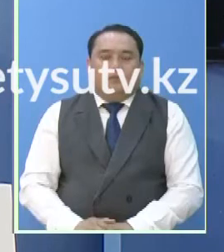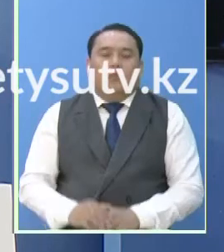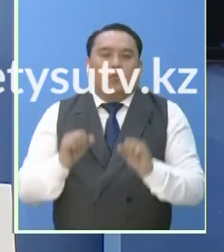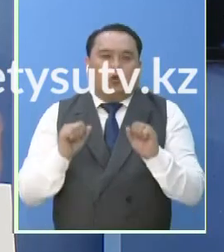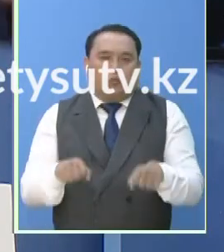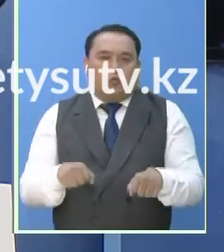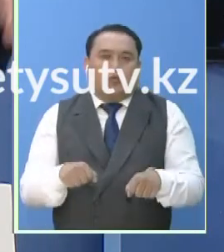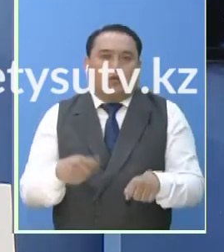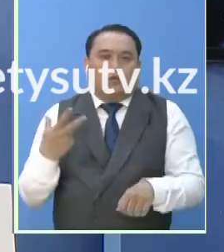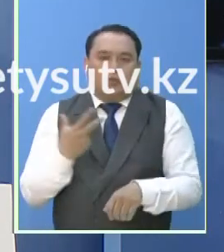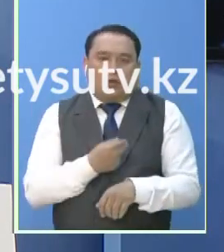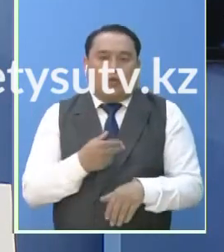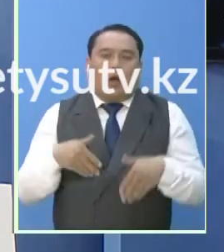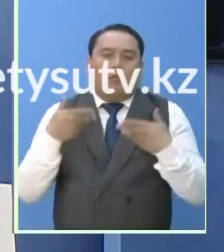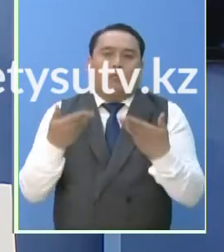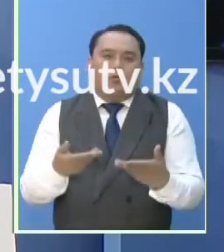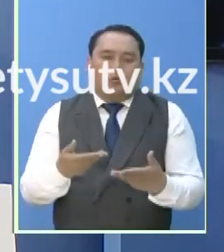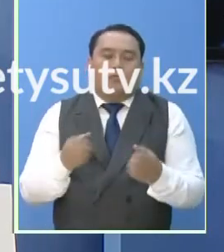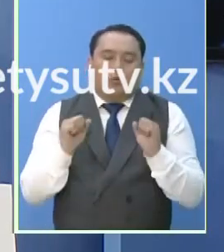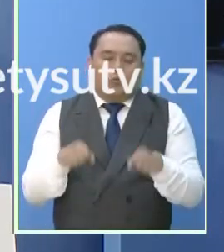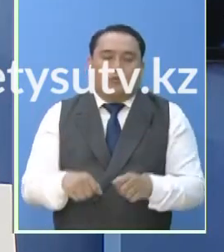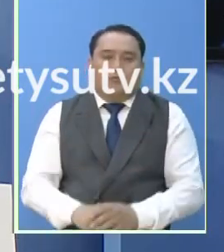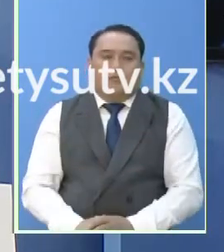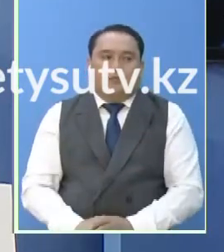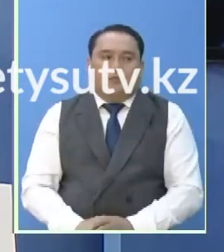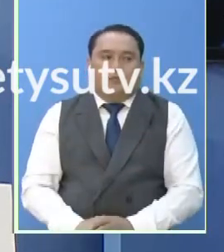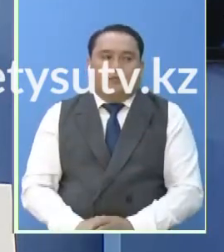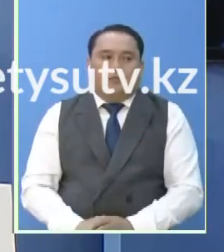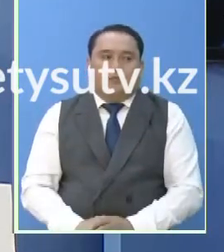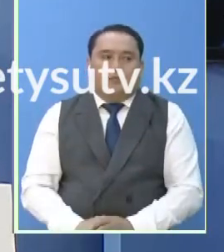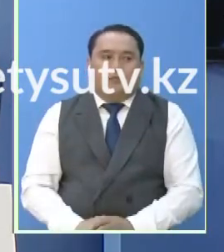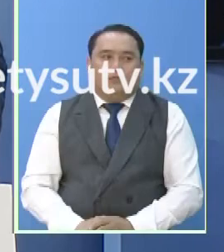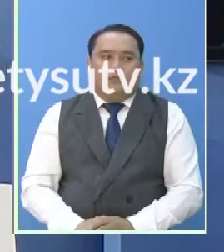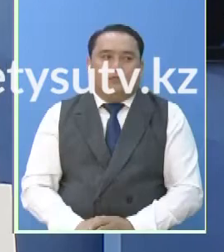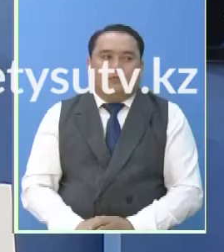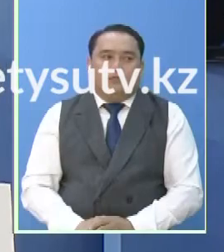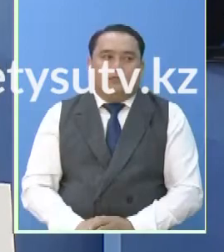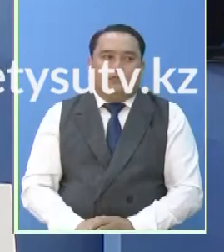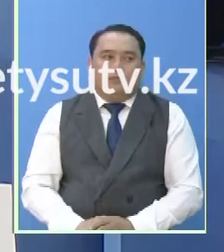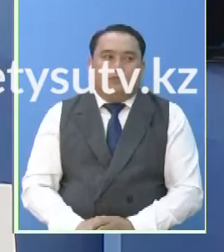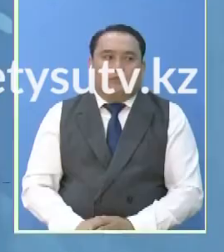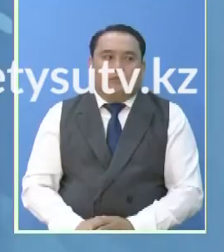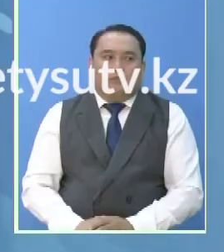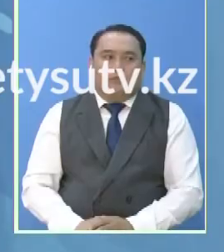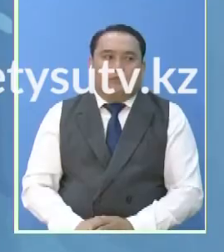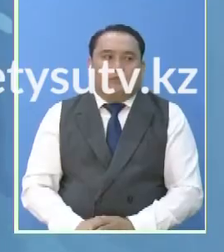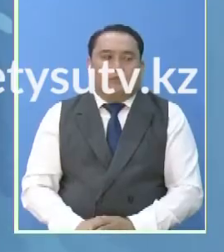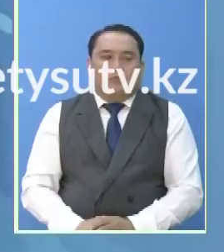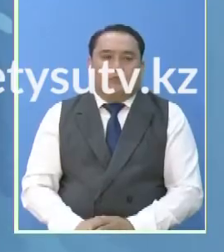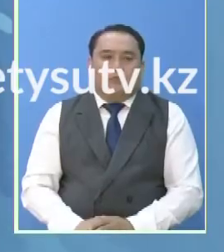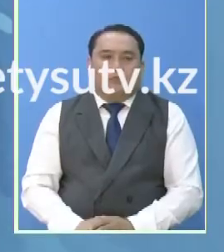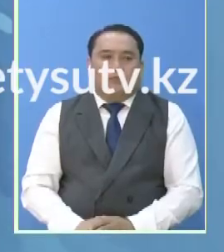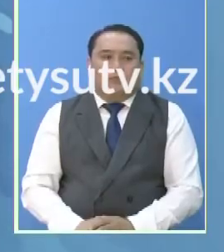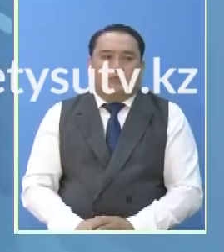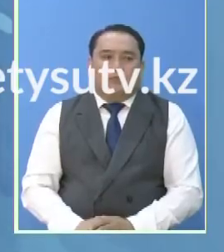болсо азыр ал бар вакцинаны алуу керек. Менин устунсун. Түшүнүктө. Арман мырза, жаңагы сурагыбызга кайтып